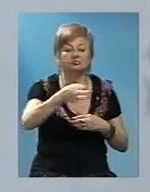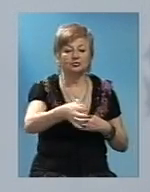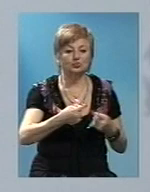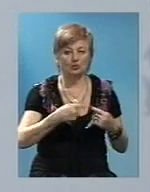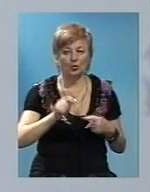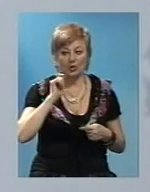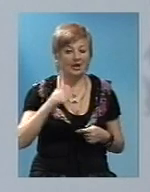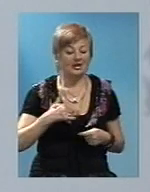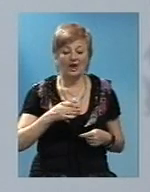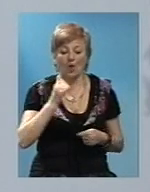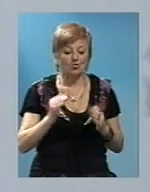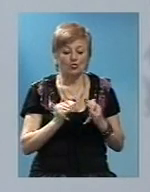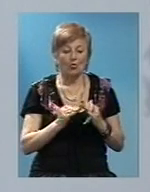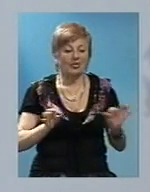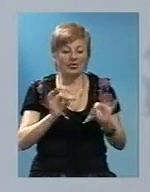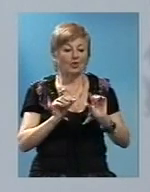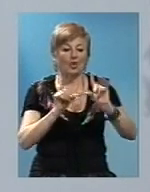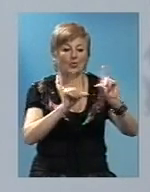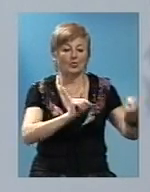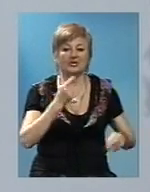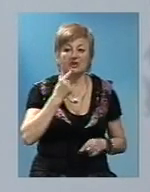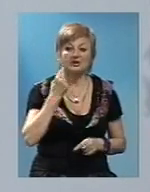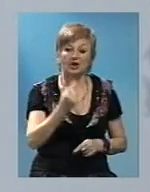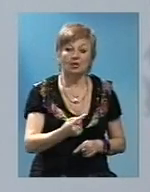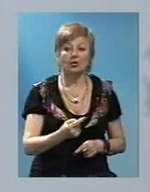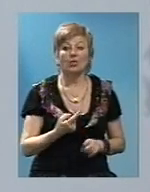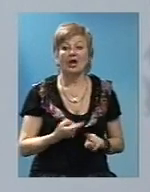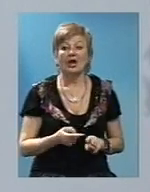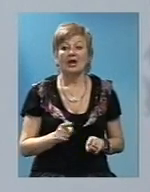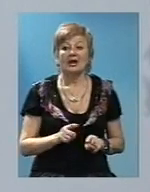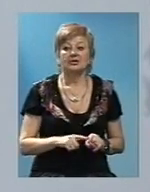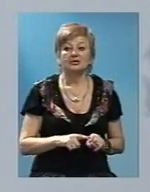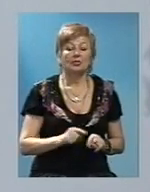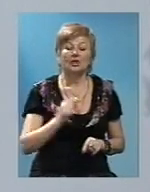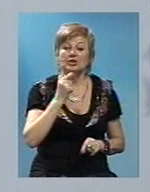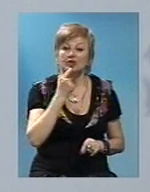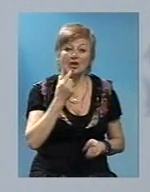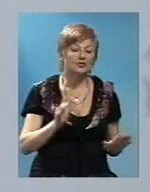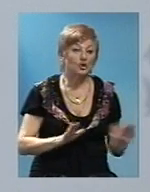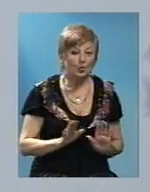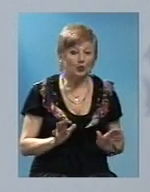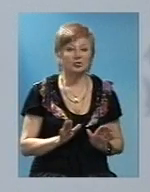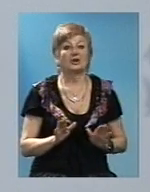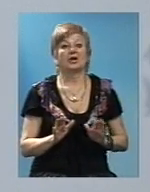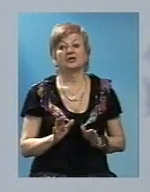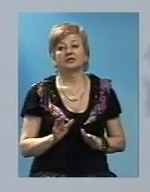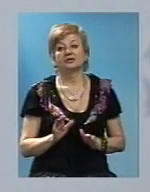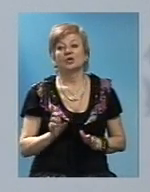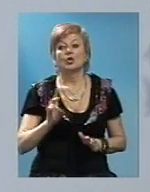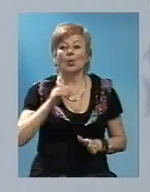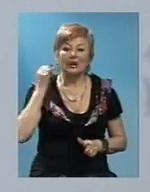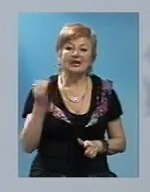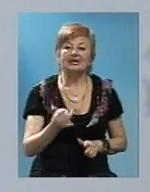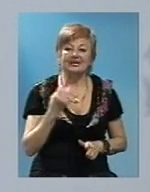не від'їжджала ще, і ну, це було не те, що складно, це було дуже